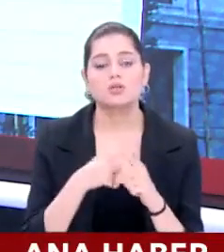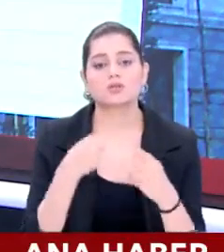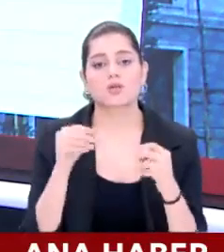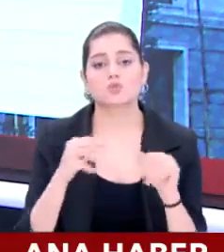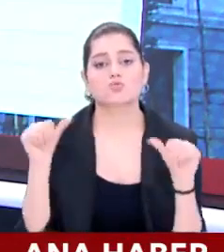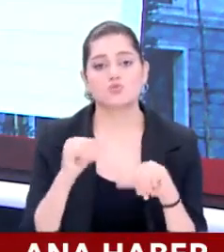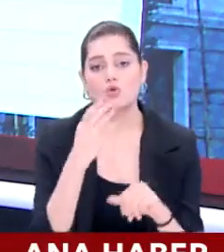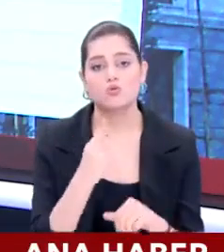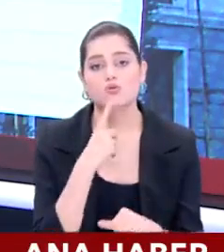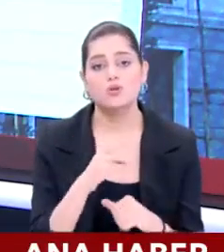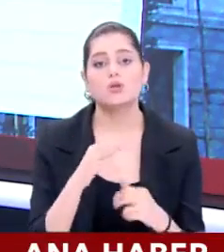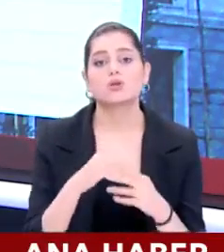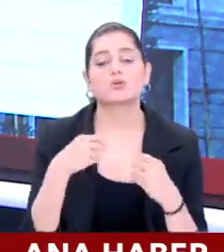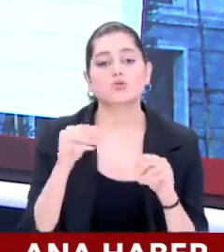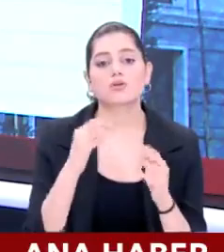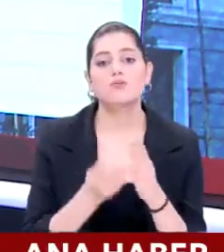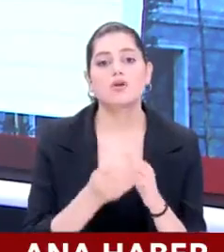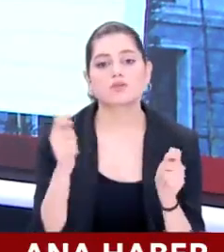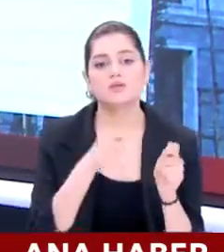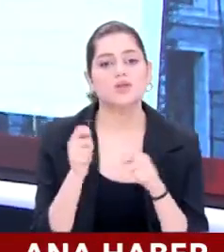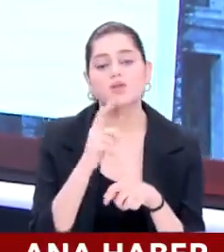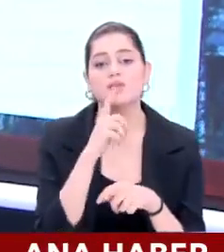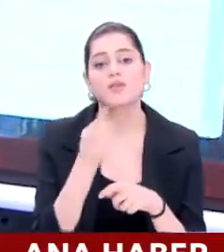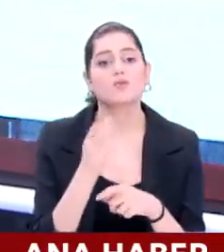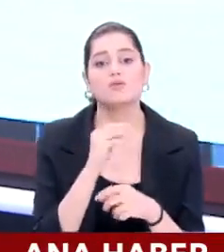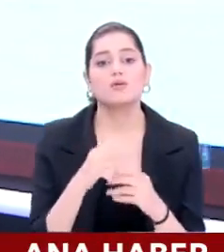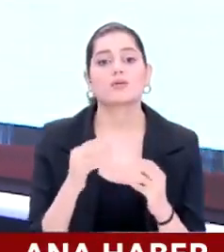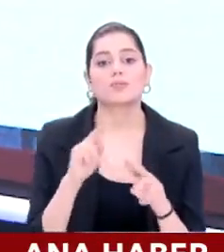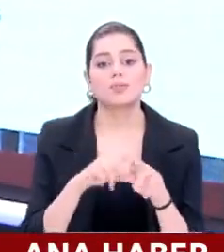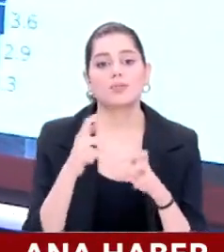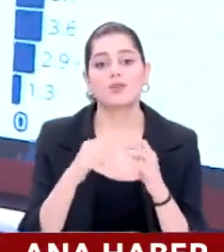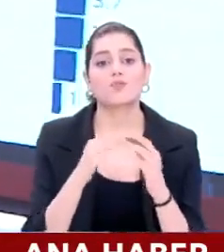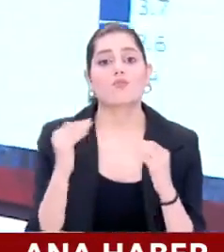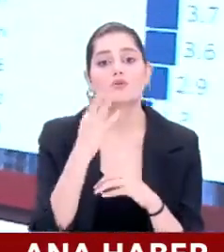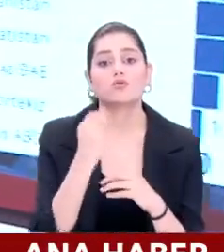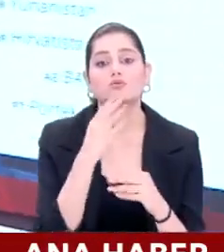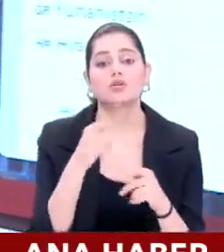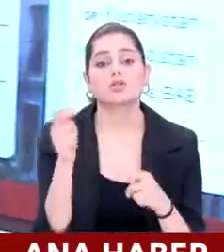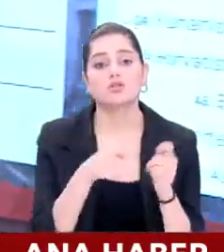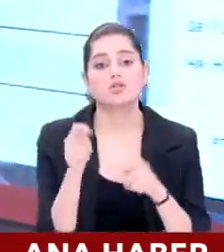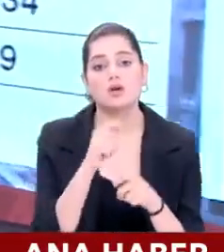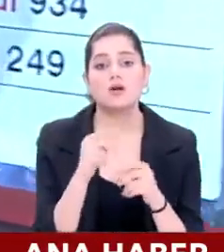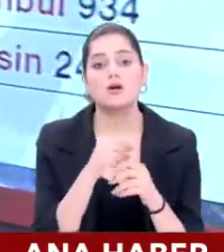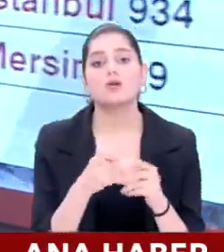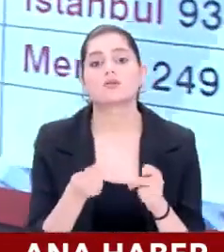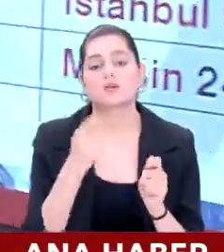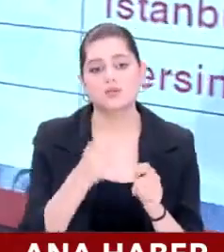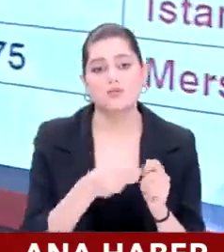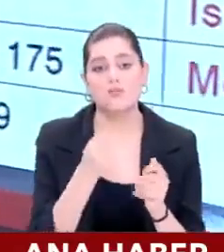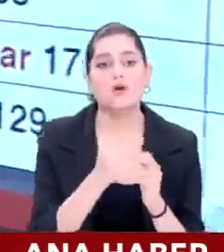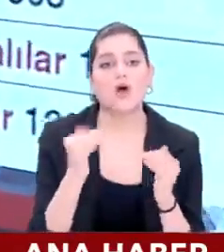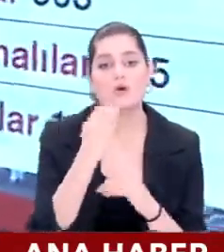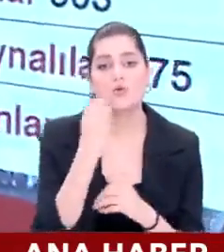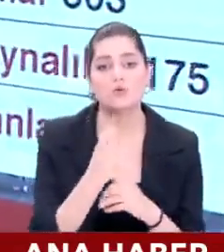düşüyor Peki konut üreticisi ne diyor konut üreticesinde diyor ki kardeşim kum yükseliyor diyor inşaat malzemeleri diyor fiyatları artıyor